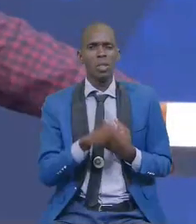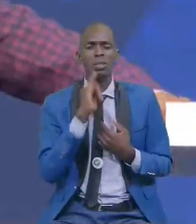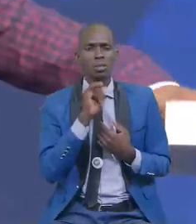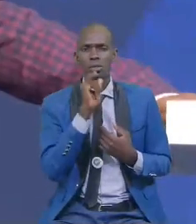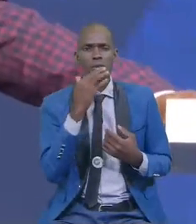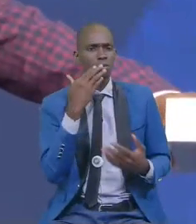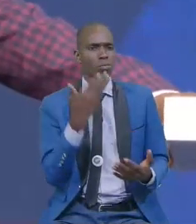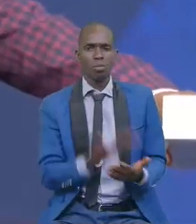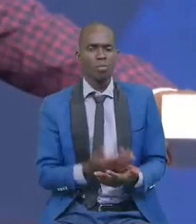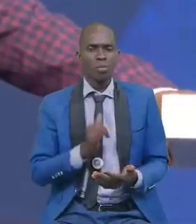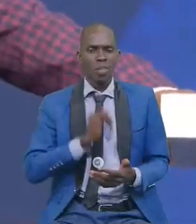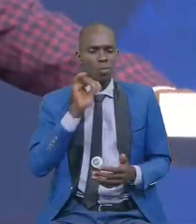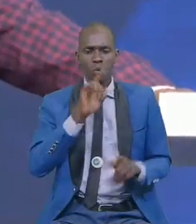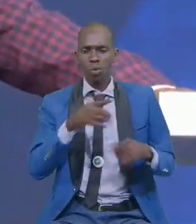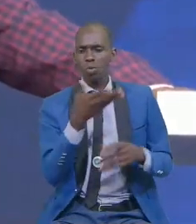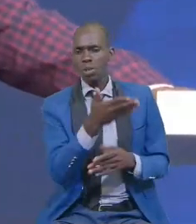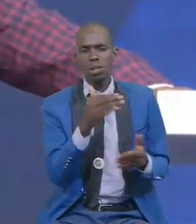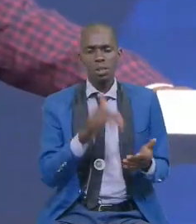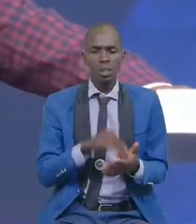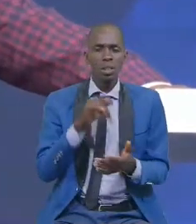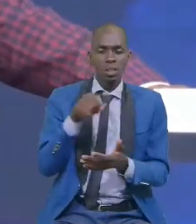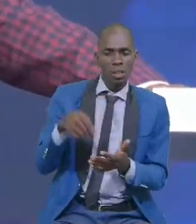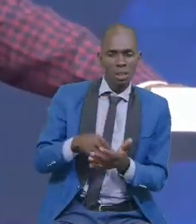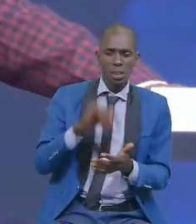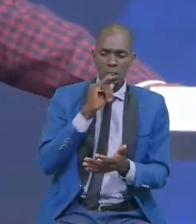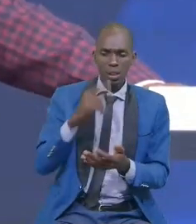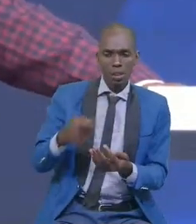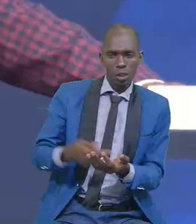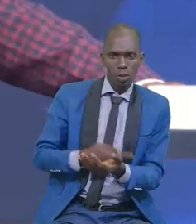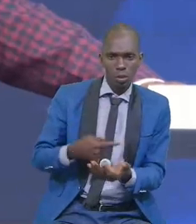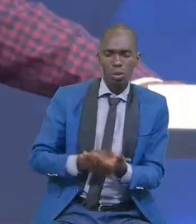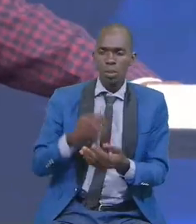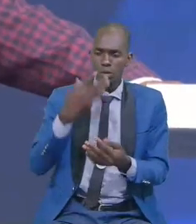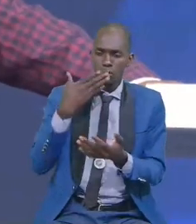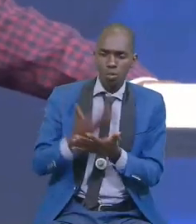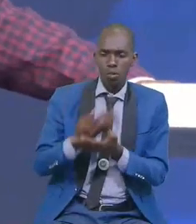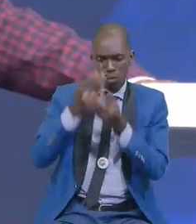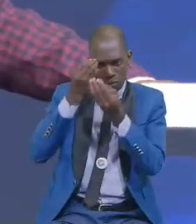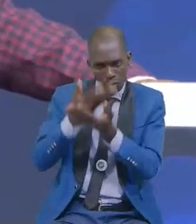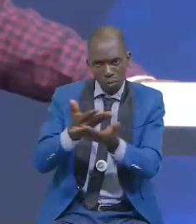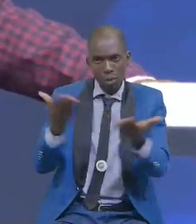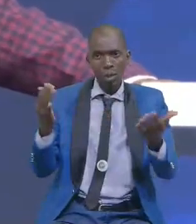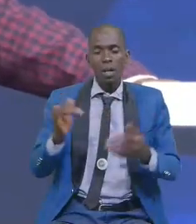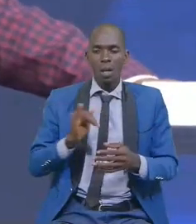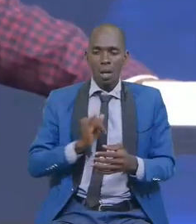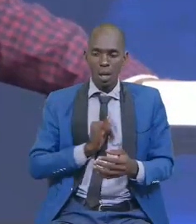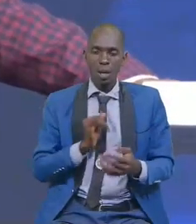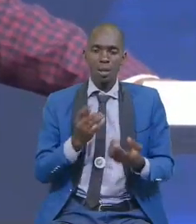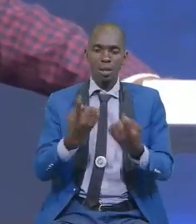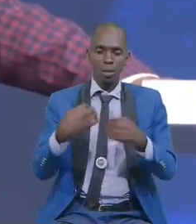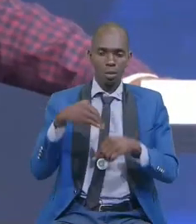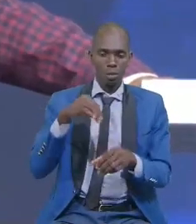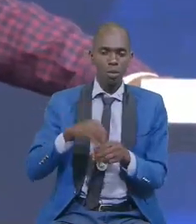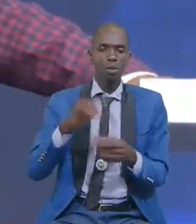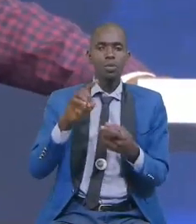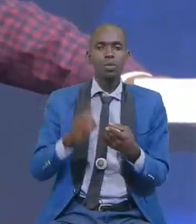attendue, espérée, vient, alors elle nous réveille, elle change les choses et nous sortons